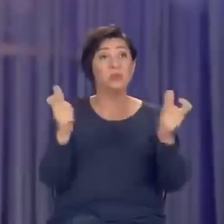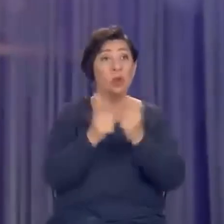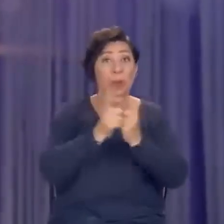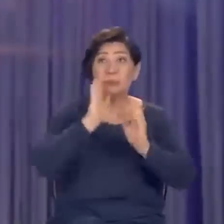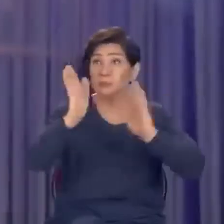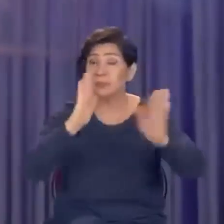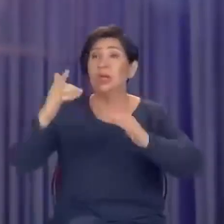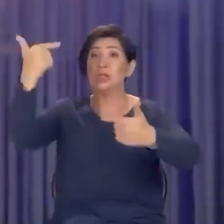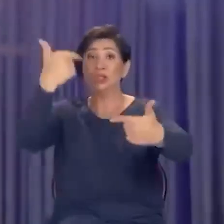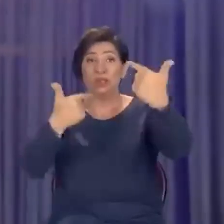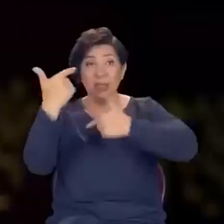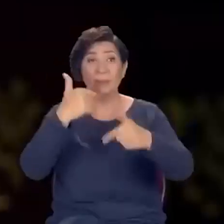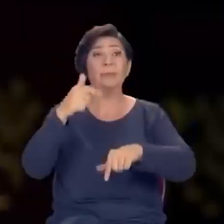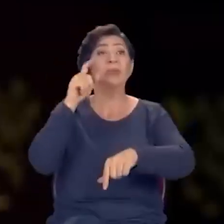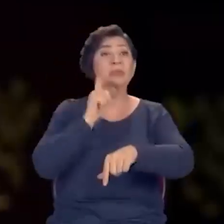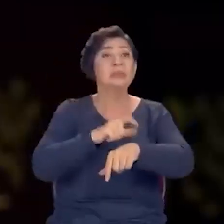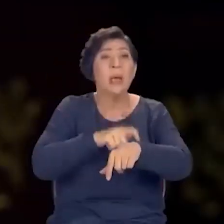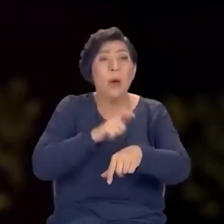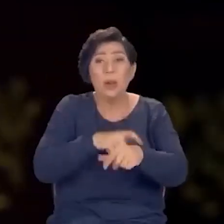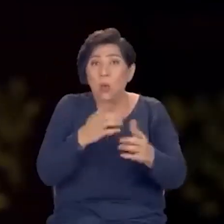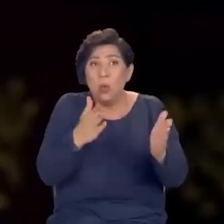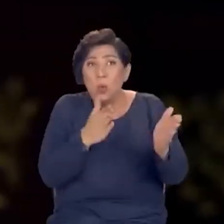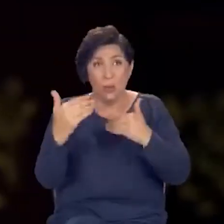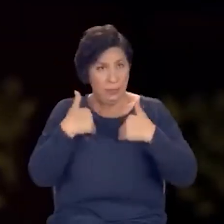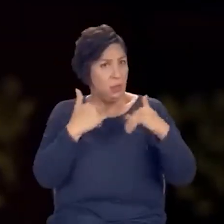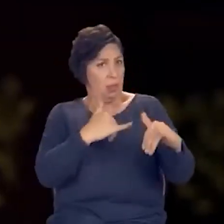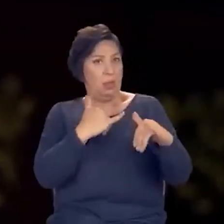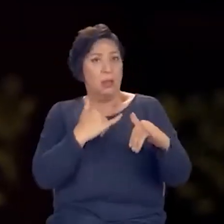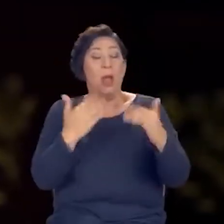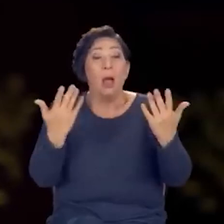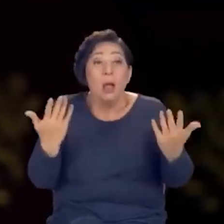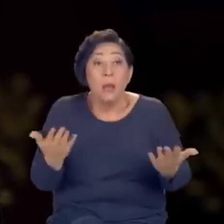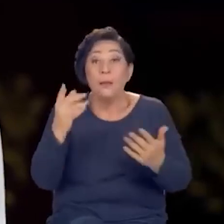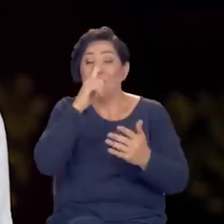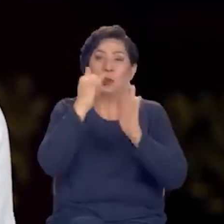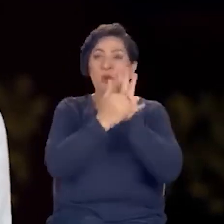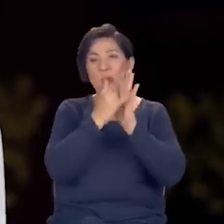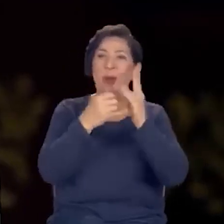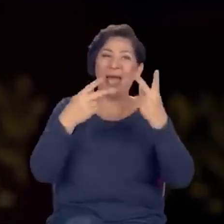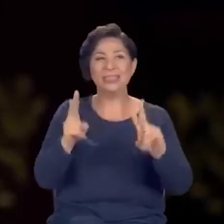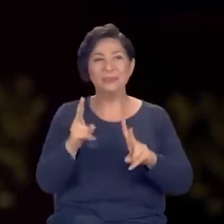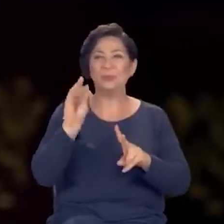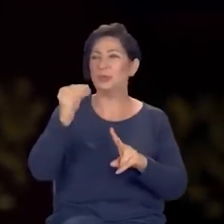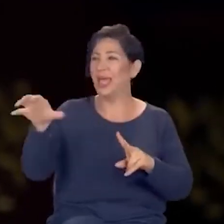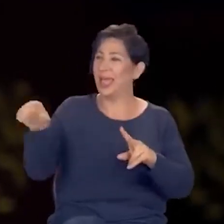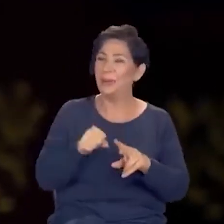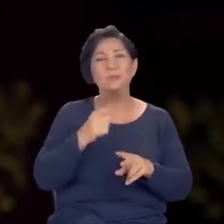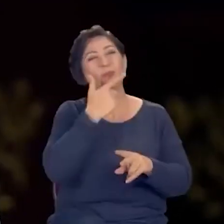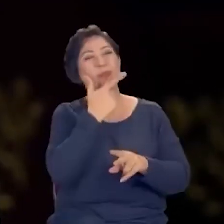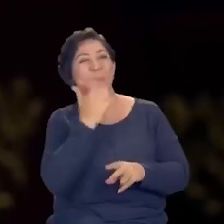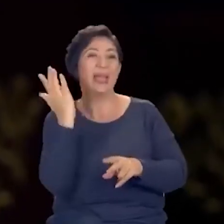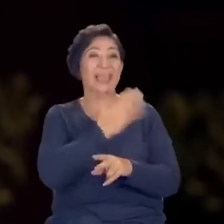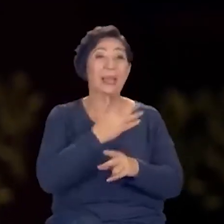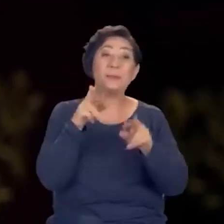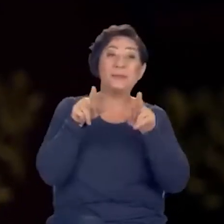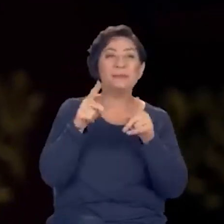ve çekimlerle alakalı o kadar fazla şeyler yapıyorlar ki ben de aynı şekilde. Dolayısıyla da hadi bir YouTube kanalı açalım, çocukları da alalım, Bodrum'a yerleşelim gibi